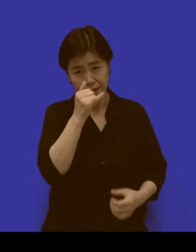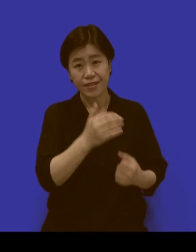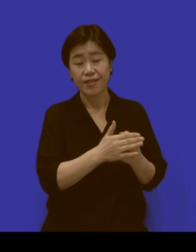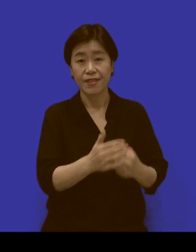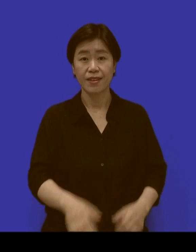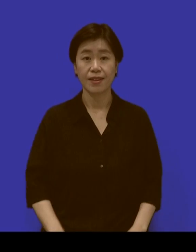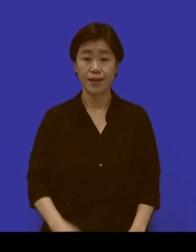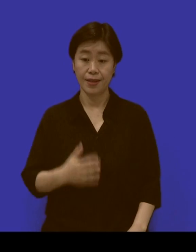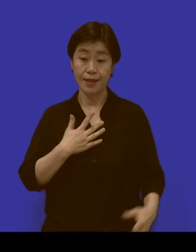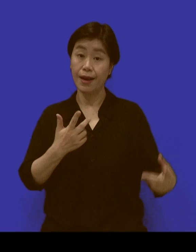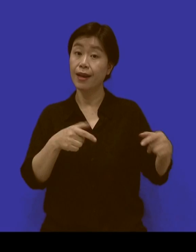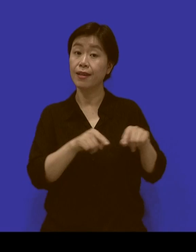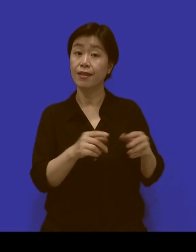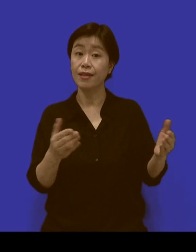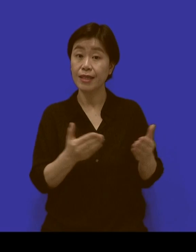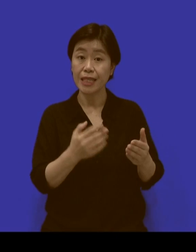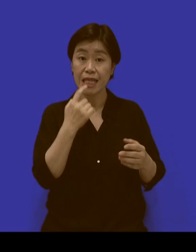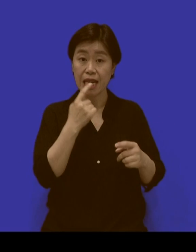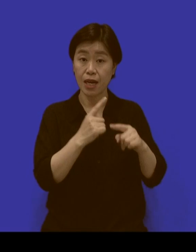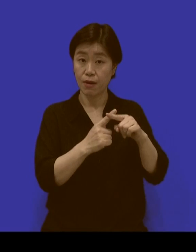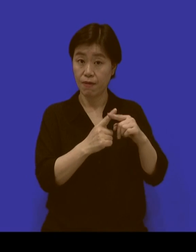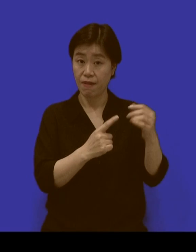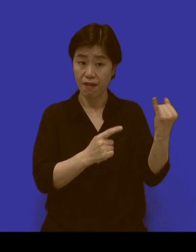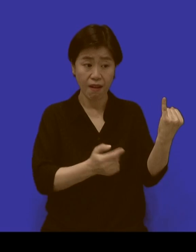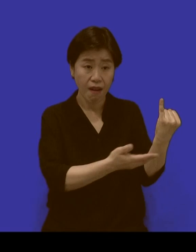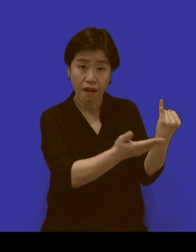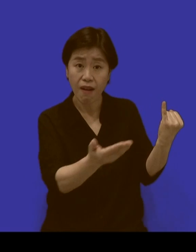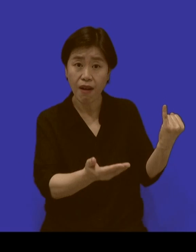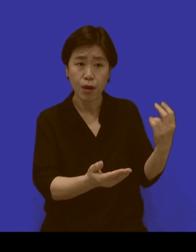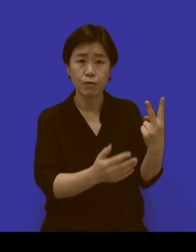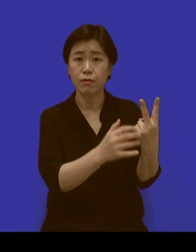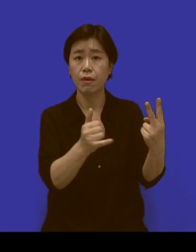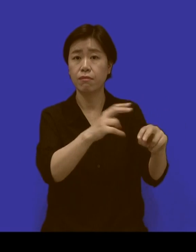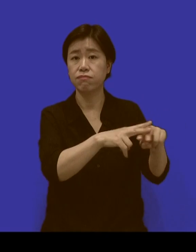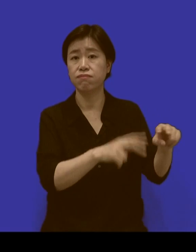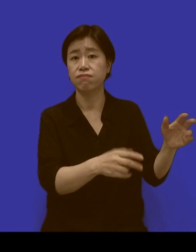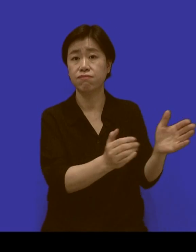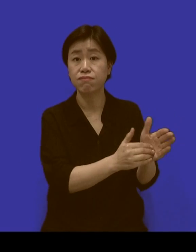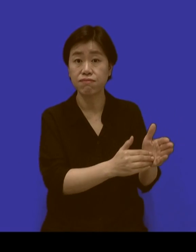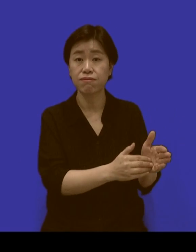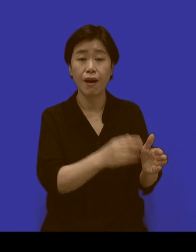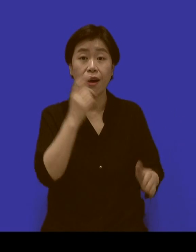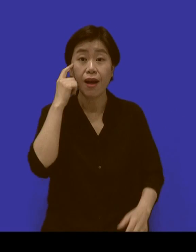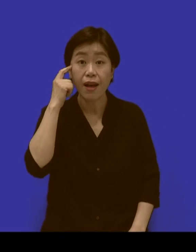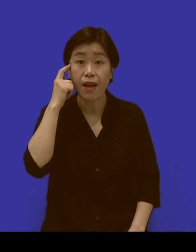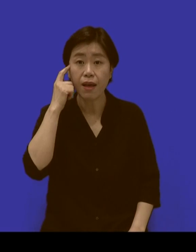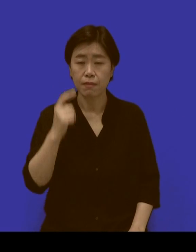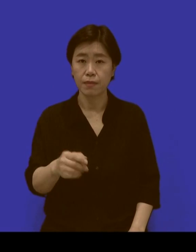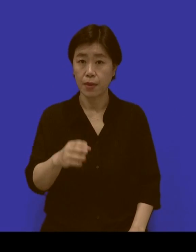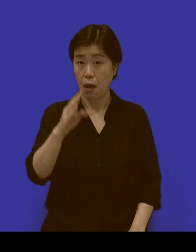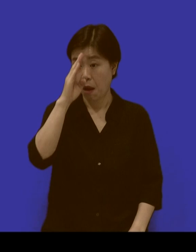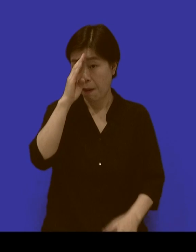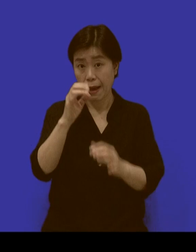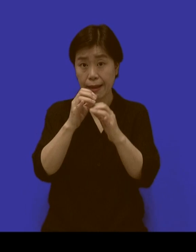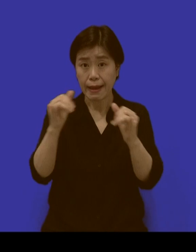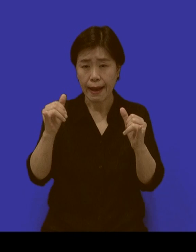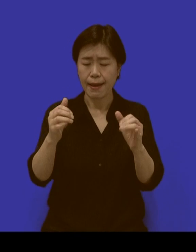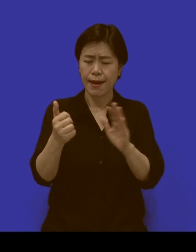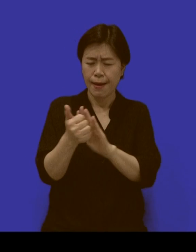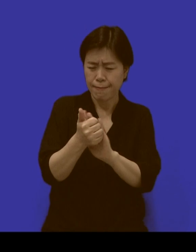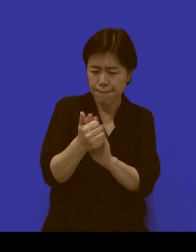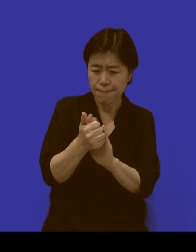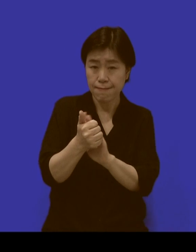임상 간호사라고 nurse practitioner 예. 벌써 2명이 그만뒀어요. 이유가 이제 좀 친해진 환자분들이 자주 돌아가시니까 이제 슬퍼서 같이